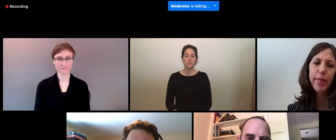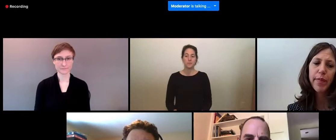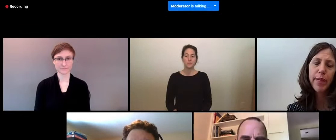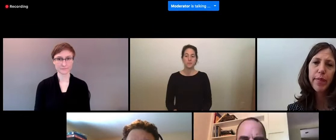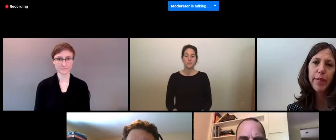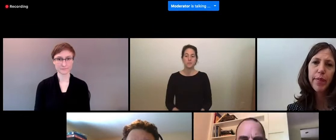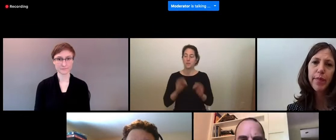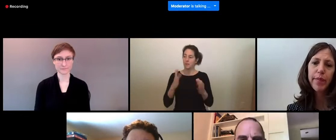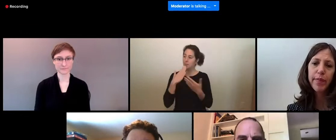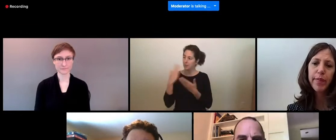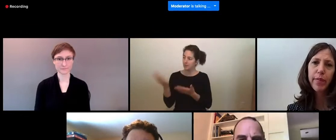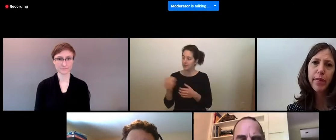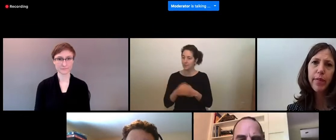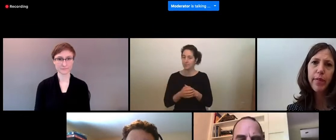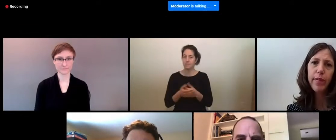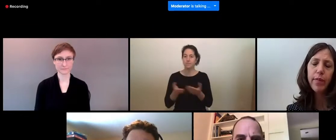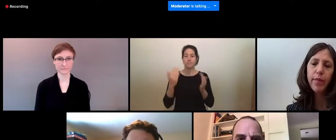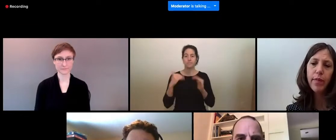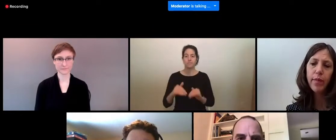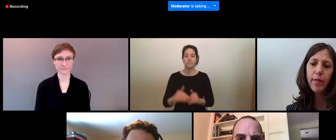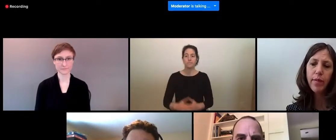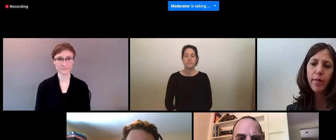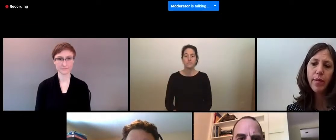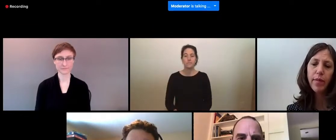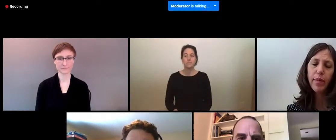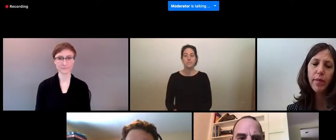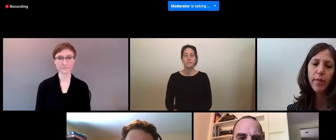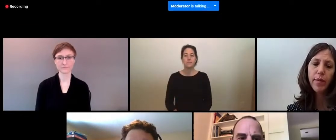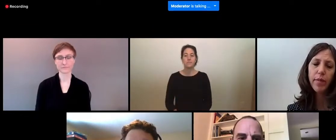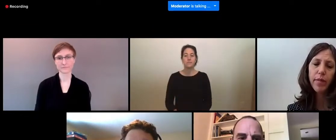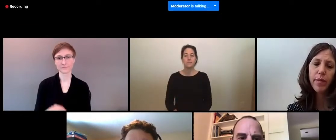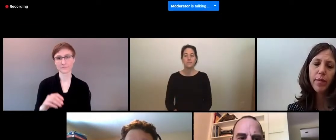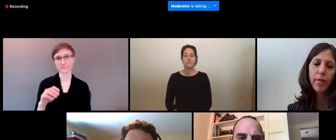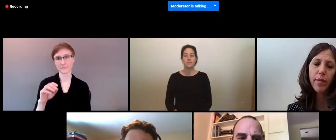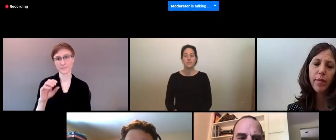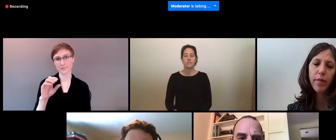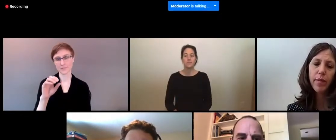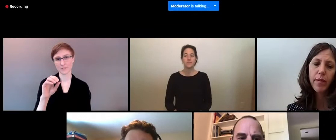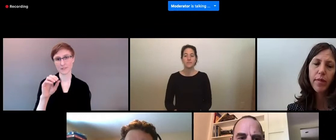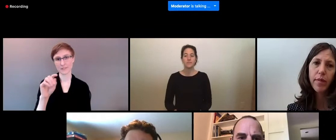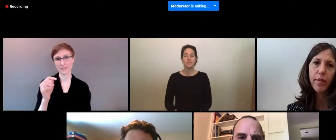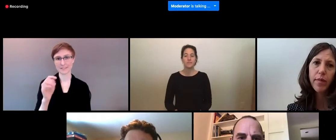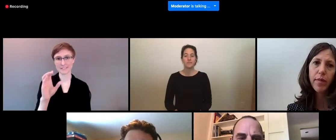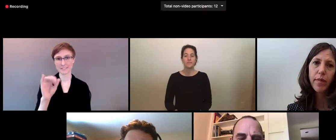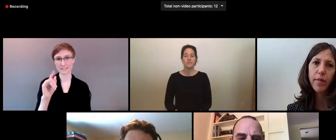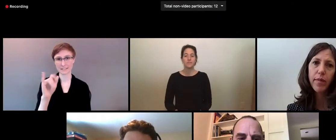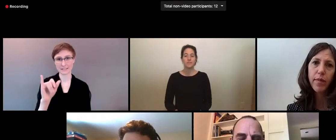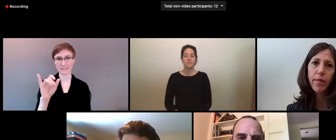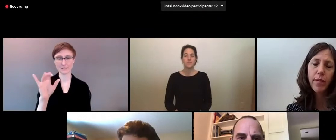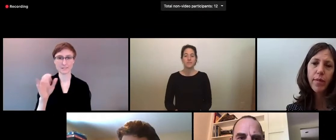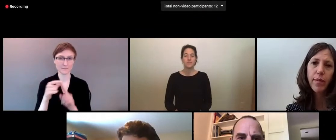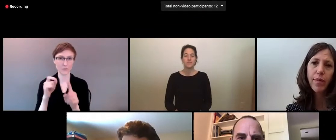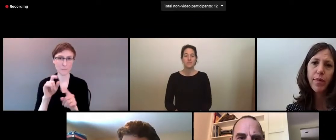Parfait, merci Julien. Up next, we have Susan Charing from On the City from the Burbs. Please go ahead, Susan.